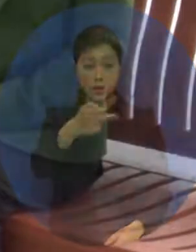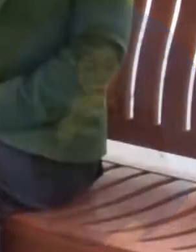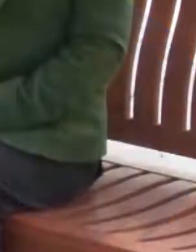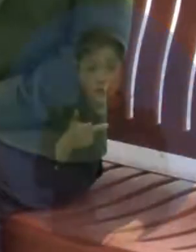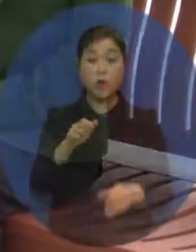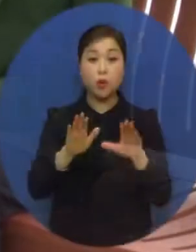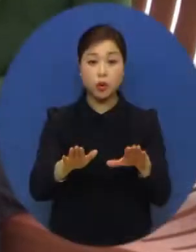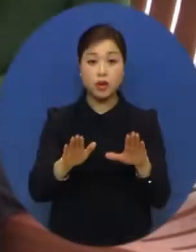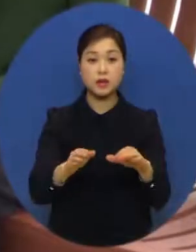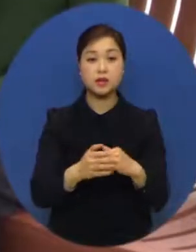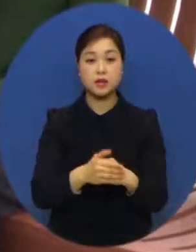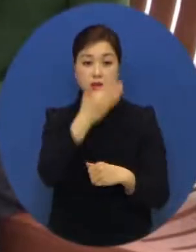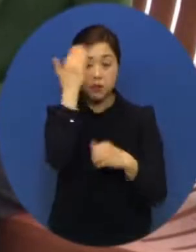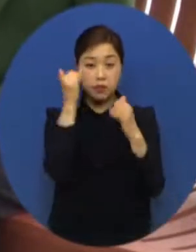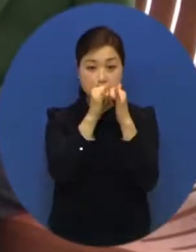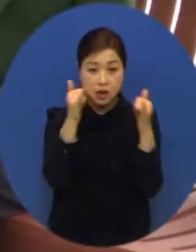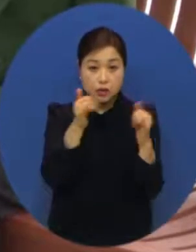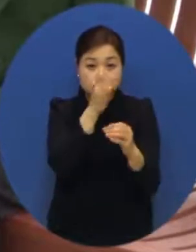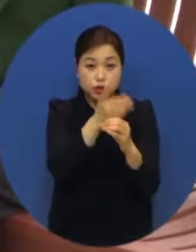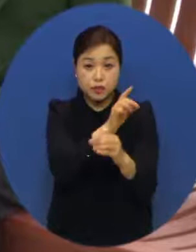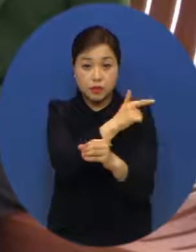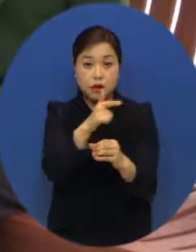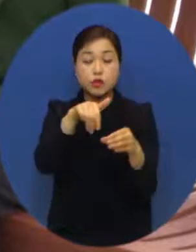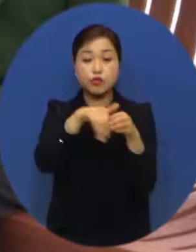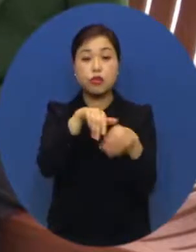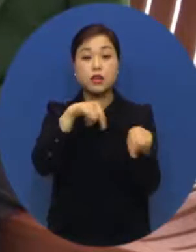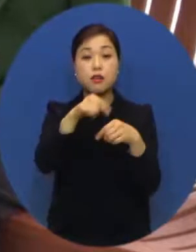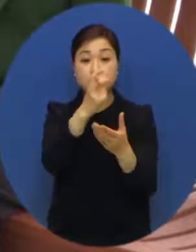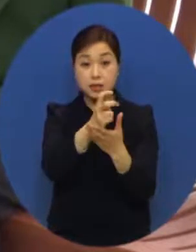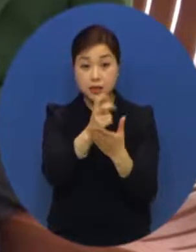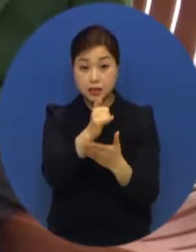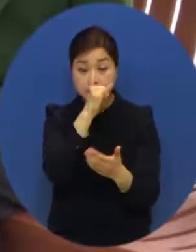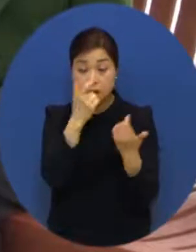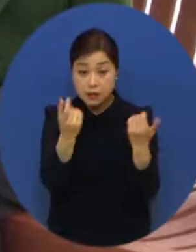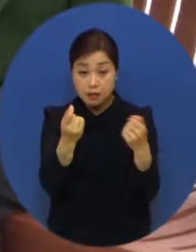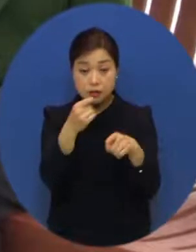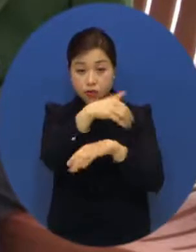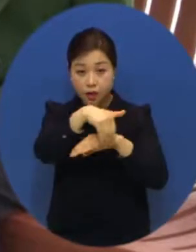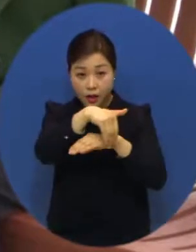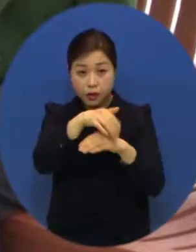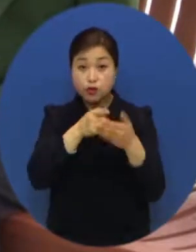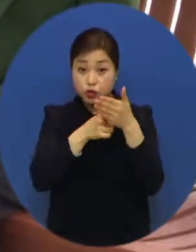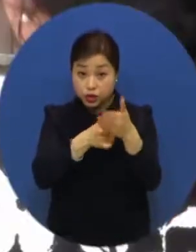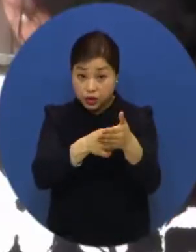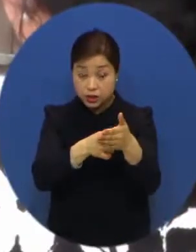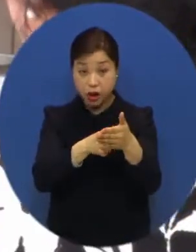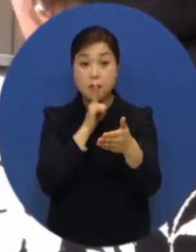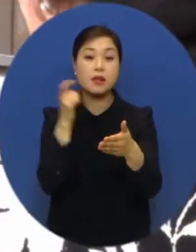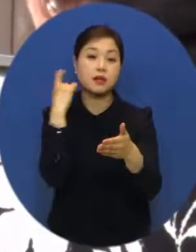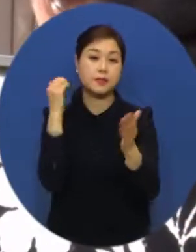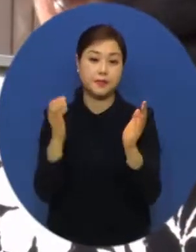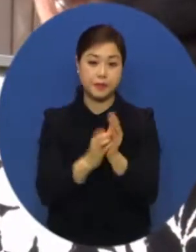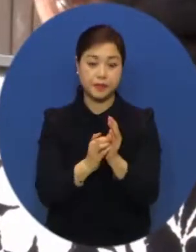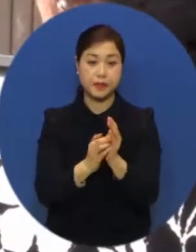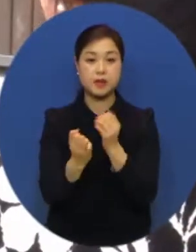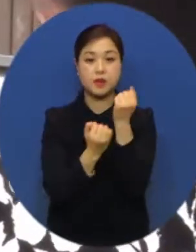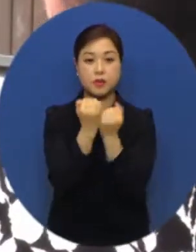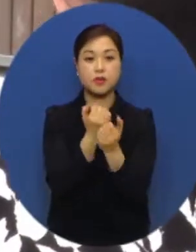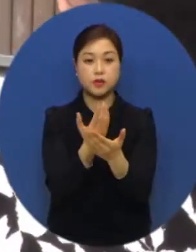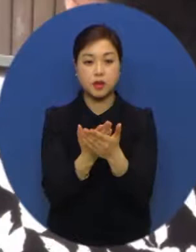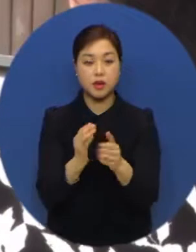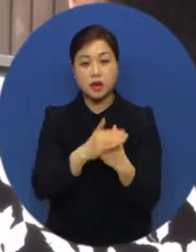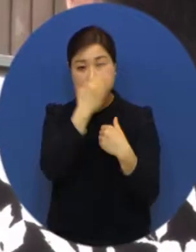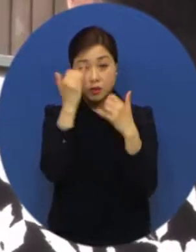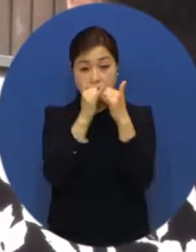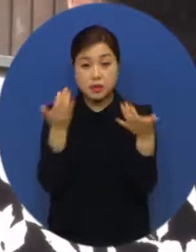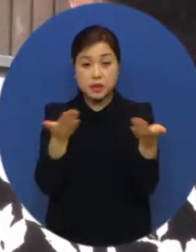특히 그 청년을 중심으로 하는 다양한 문화 정책들을 추진하실 계획이라고 들었어요. 네. 좀 소개를 해주시죠. 지금 청년의